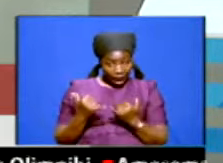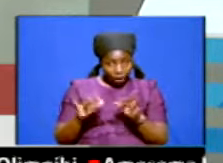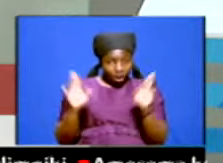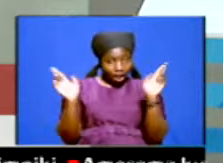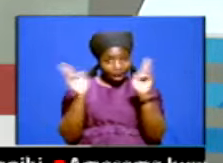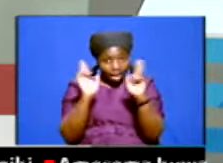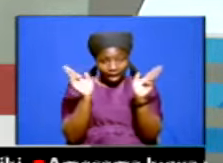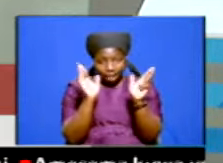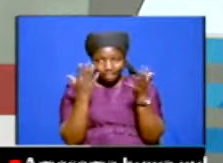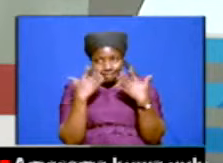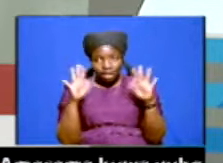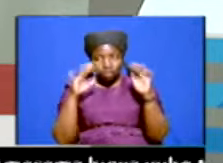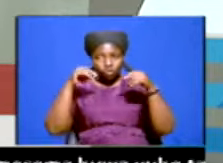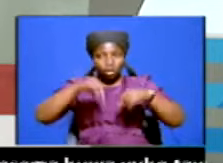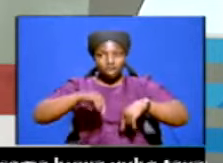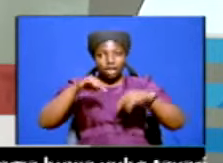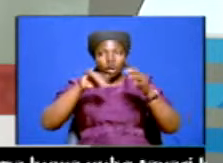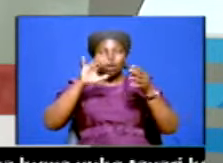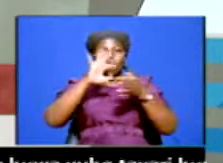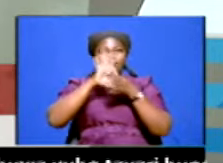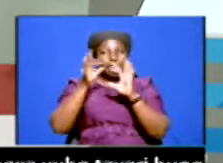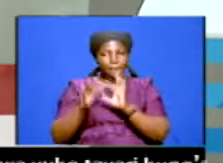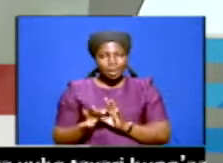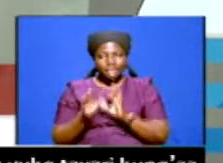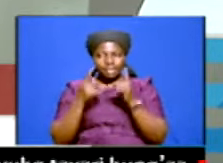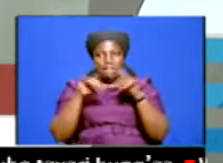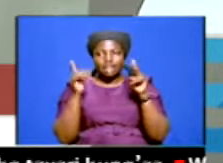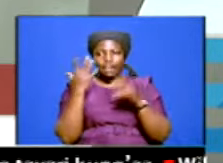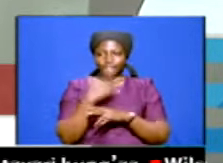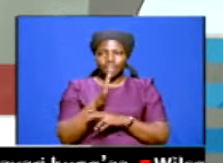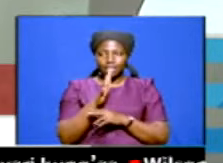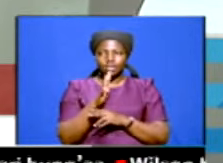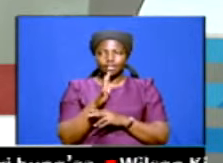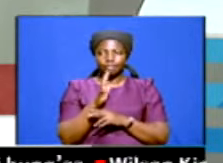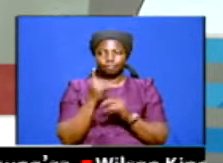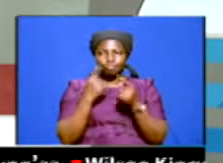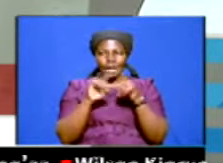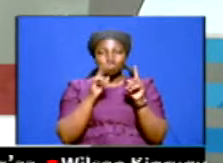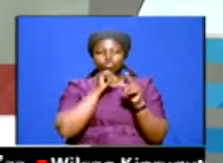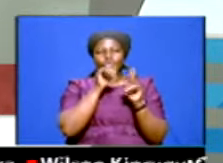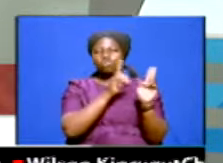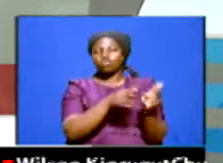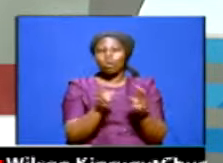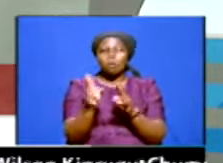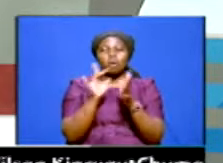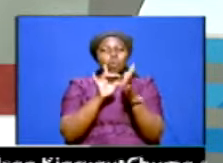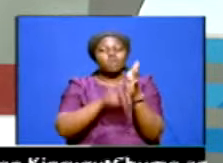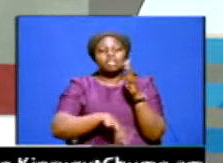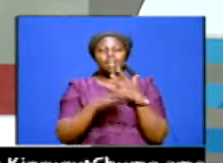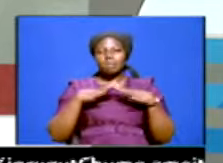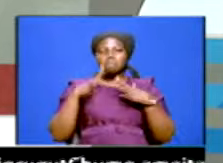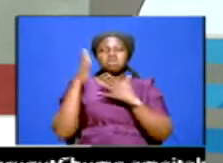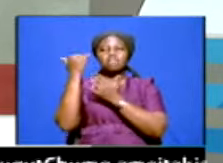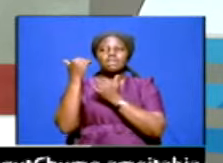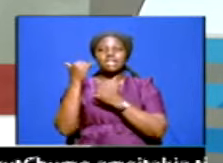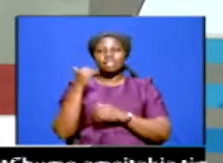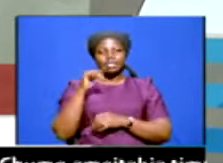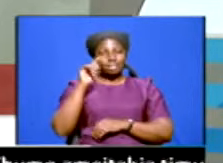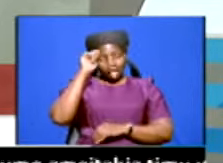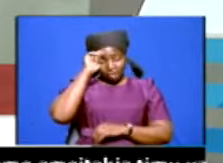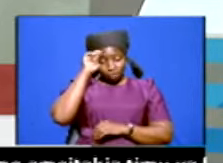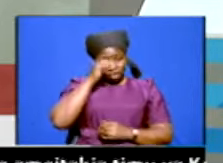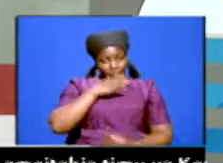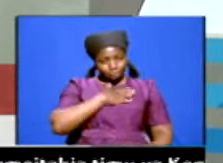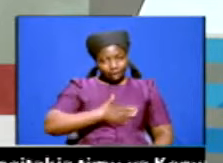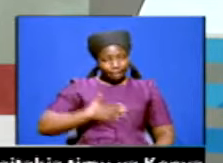na leo Olimpiki imeanza kupitia mbwembwe, lakini sio kama watu walivyotarajia. Kipnusu, hebu tueleze